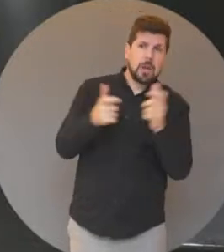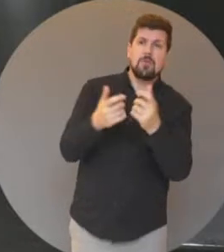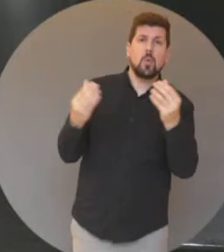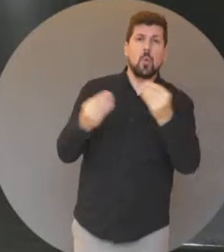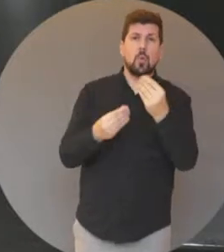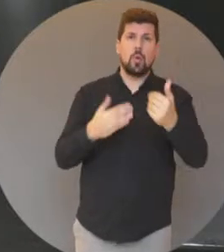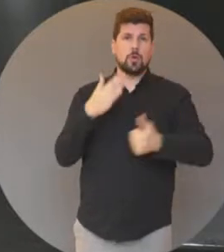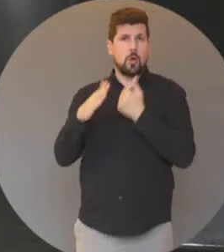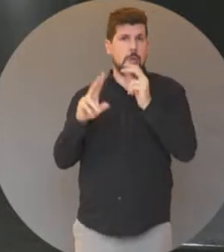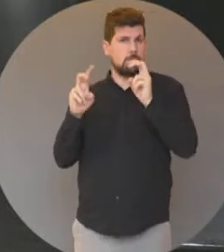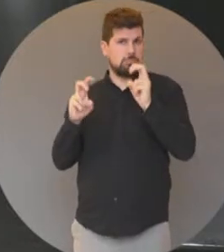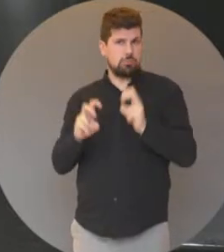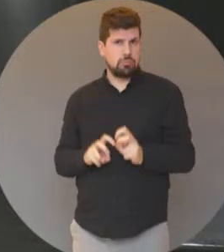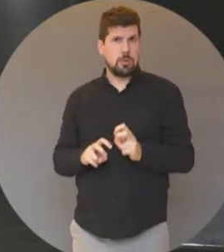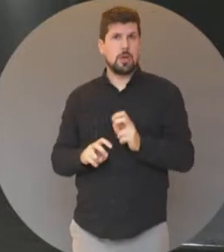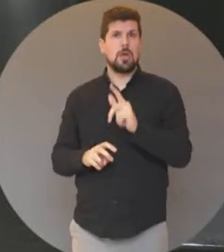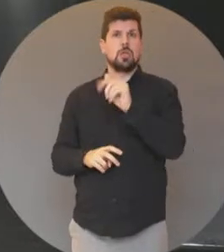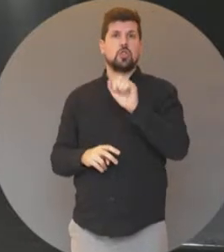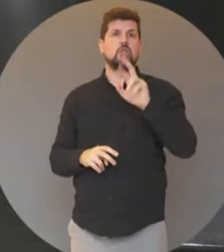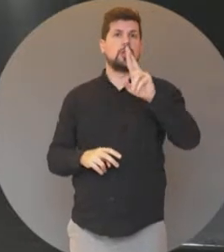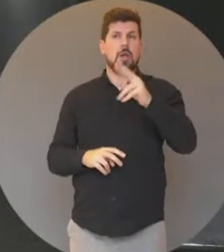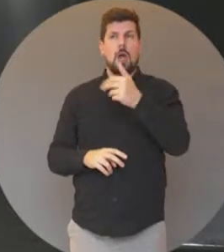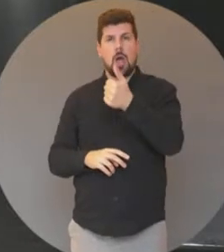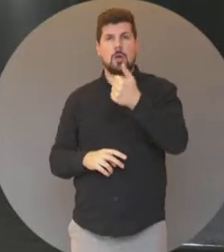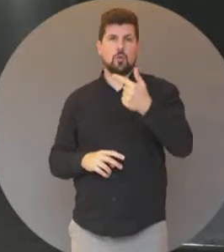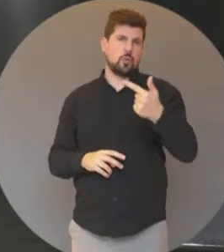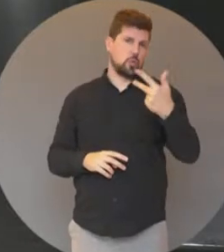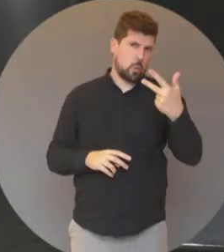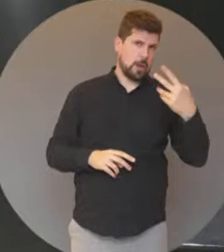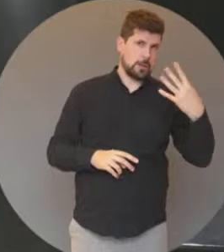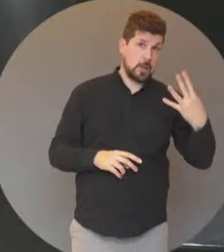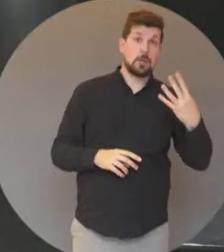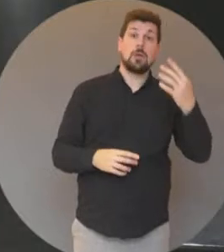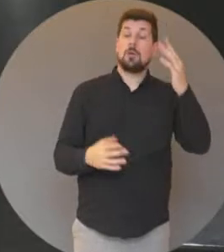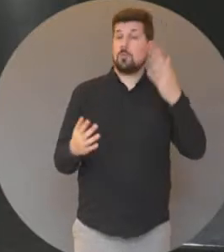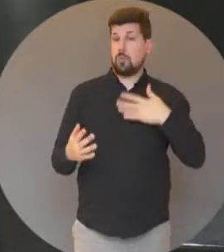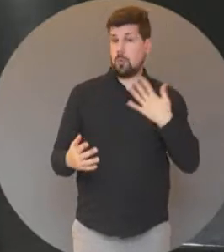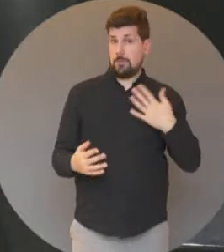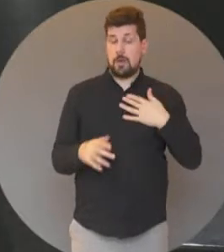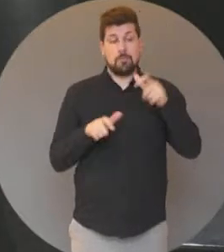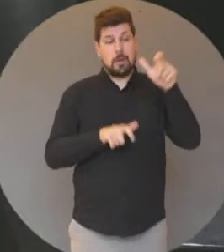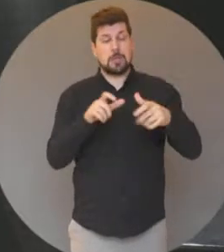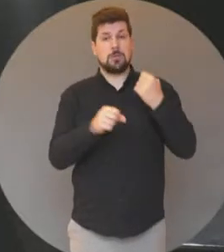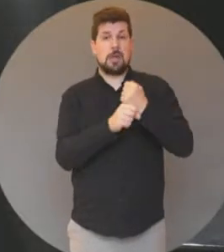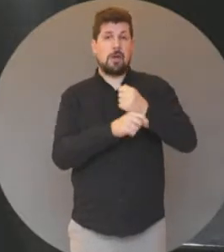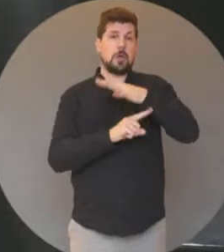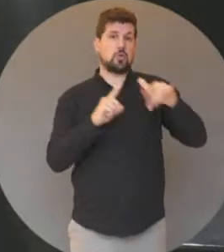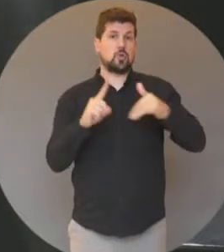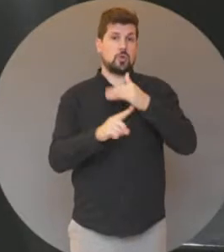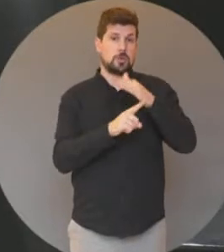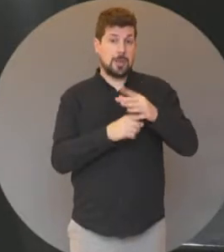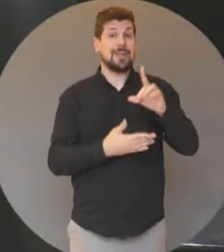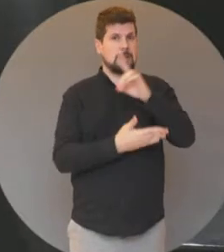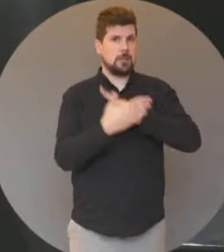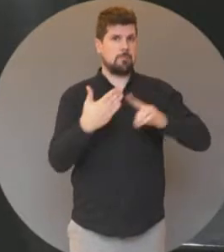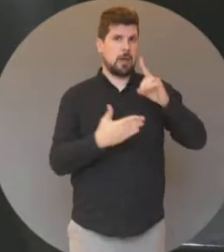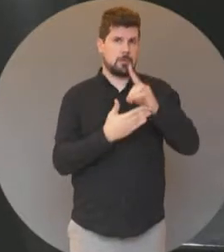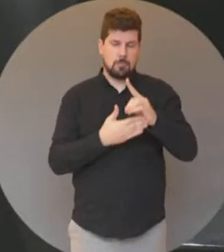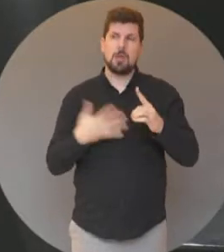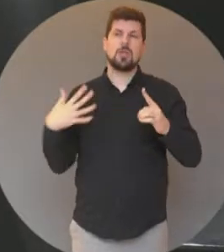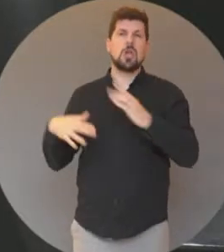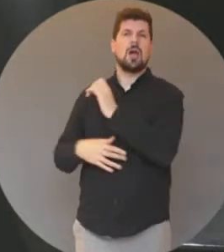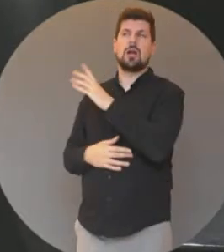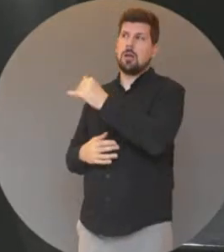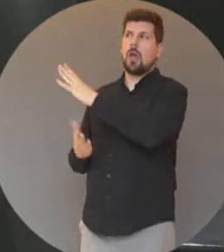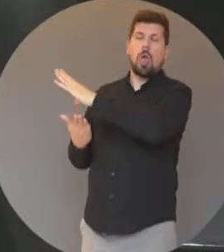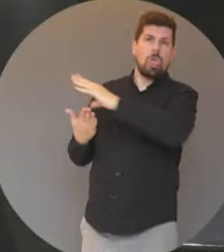ce qu'on appelle les Gires 1 2 3 4 de manière à ce que les travailleurs sociaux du département ne reprennent pas ce que les travailleurs sociaux déclic faisaient déjà mais